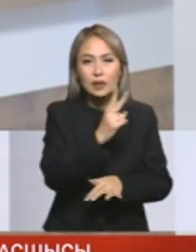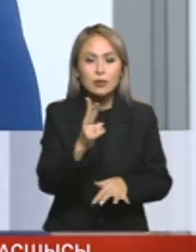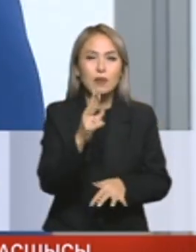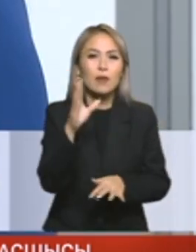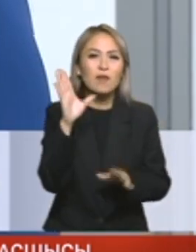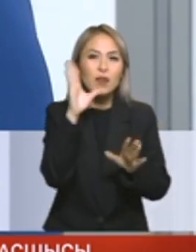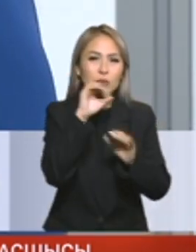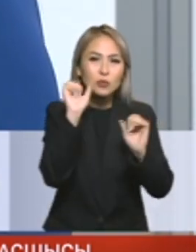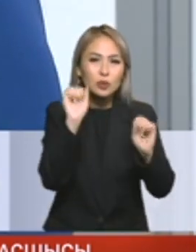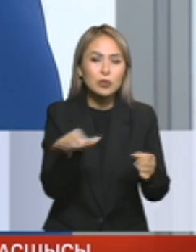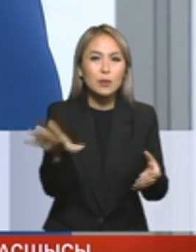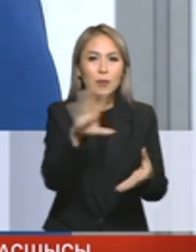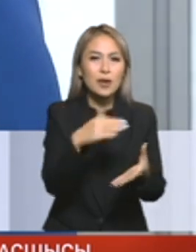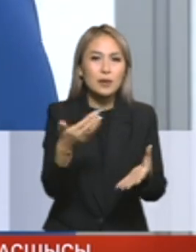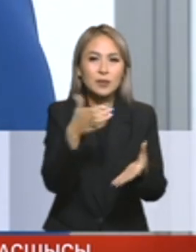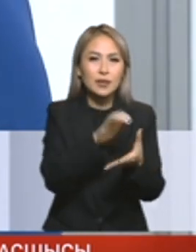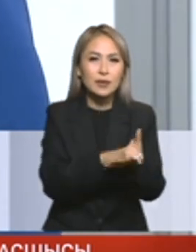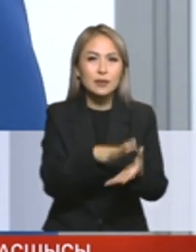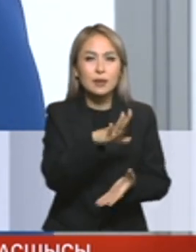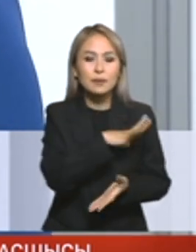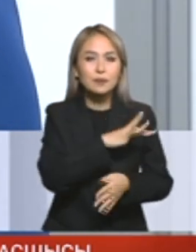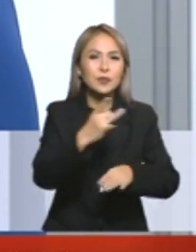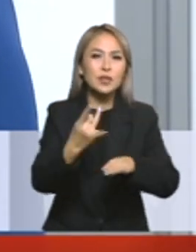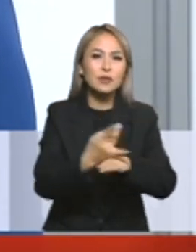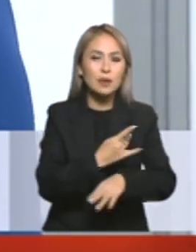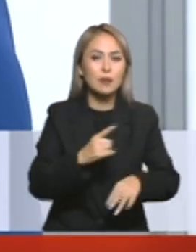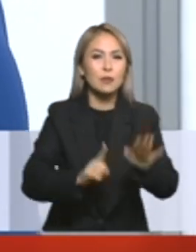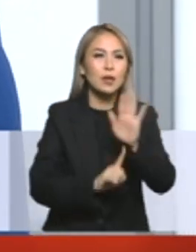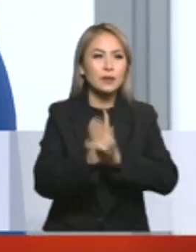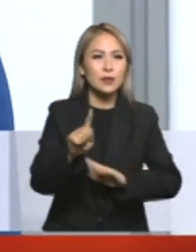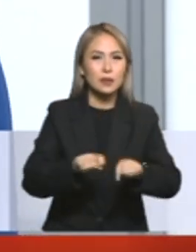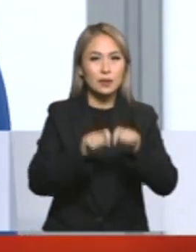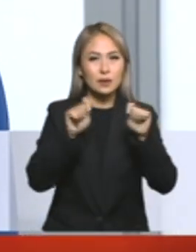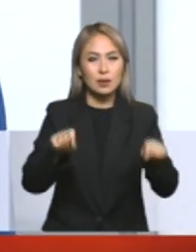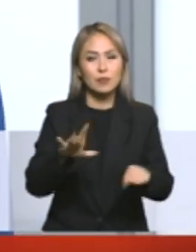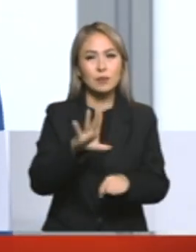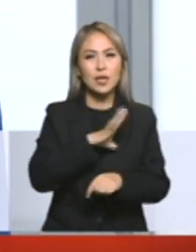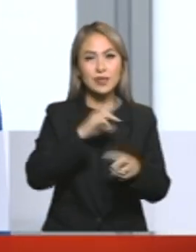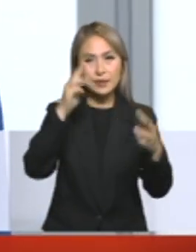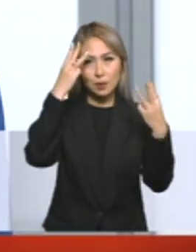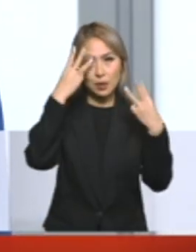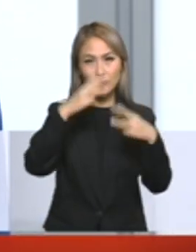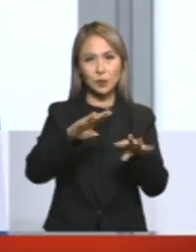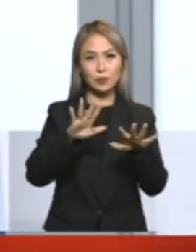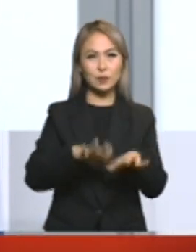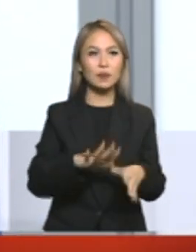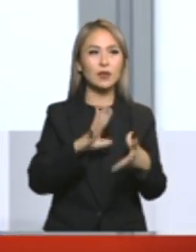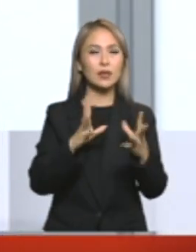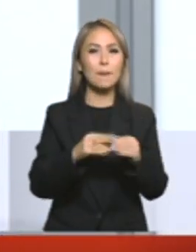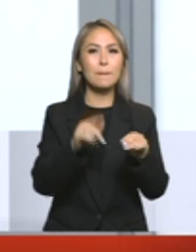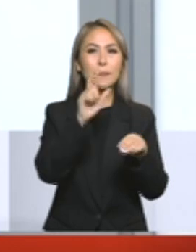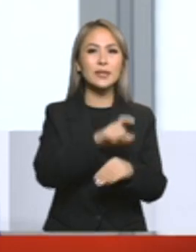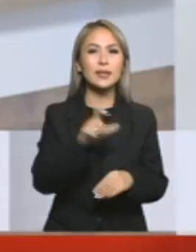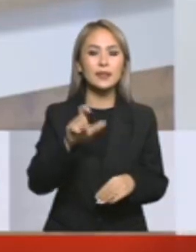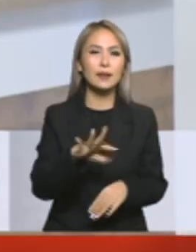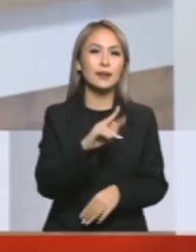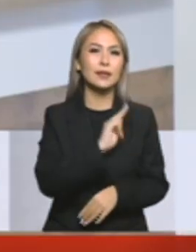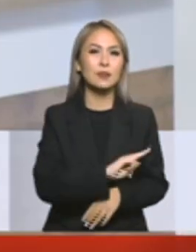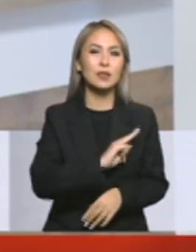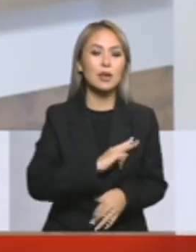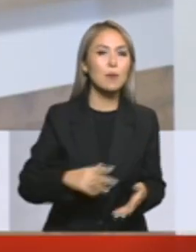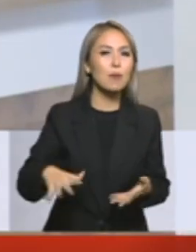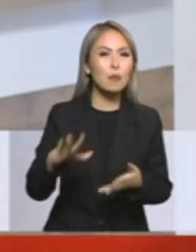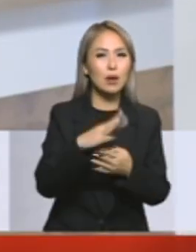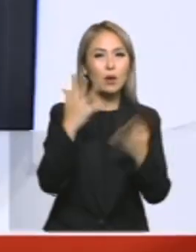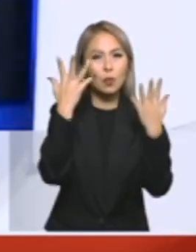танысты. Елімізде алғаш рет осындай зерттеу орталығы салынды. Заманауи мекемеде пациенттерге де қызметкерлерге де барлық